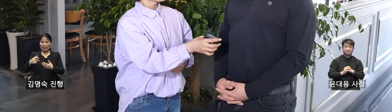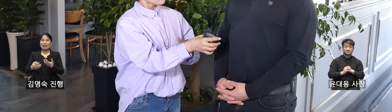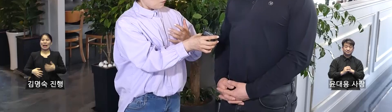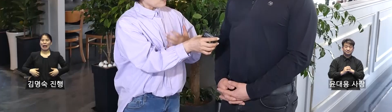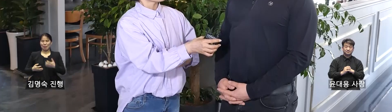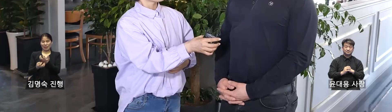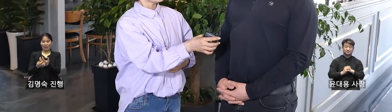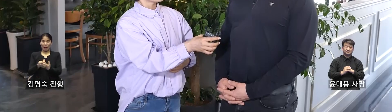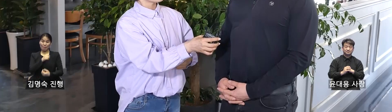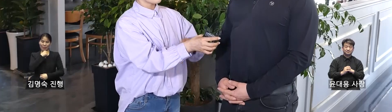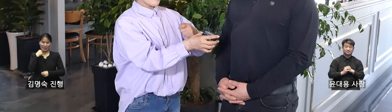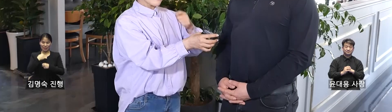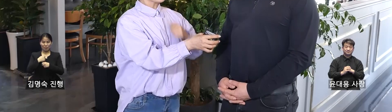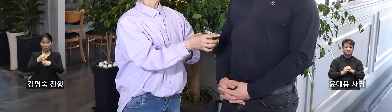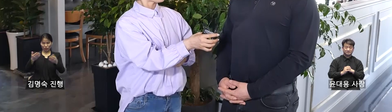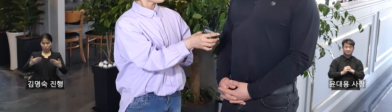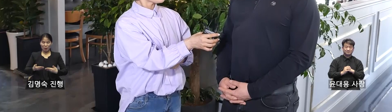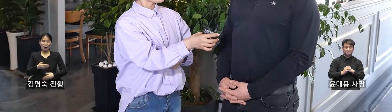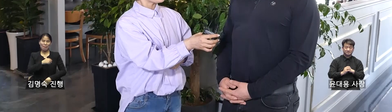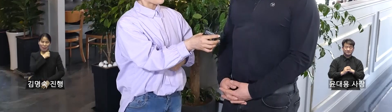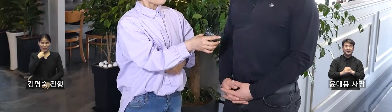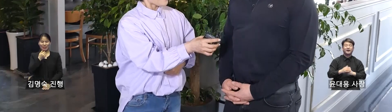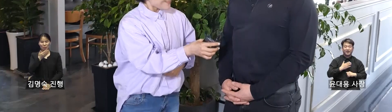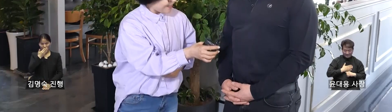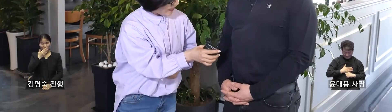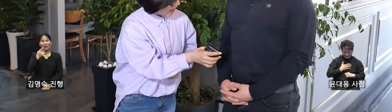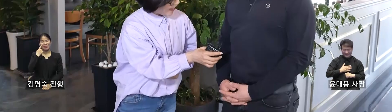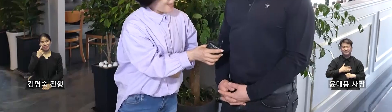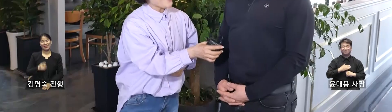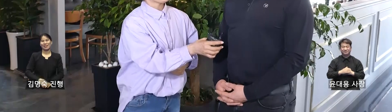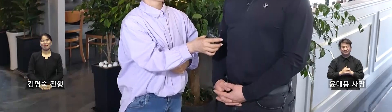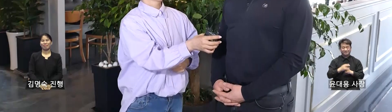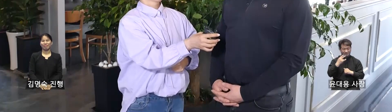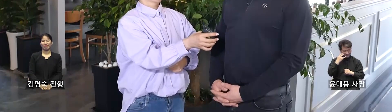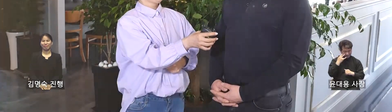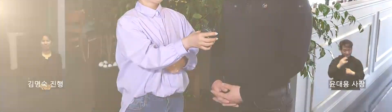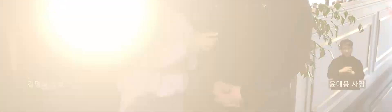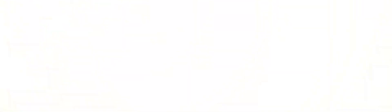해주시면 아, 제가 예. 맛있게 또 맛을 보도록 하겠습니다. 알겠습니다. 네. 네.